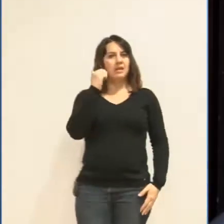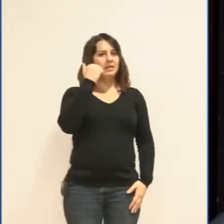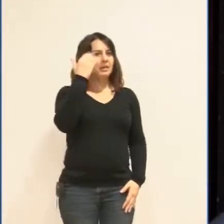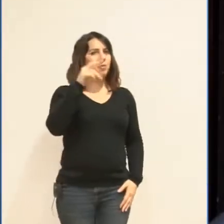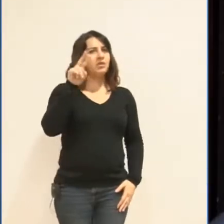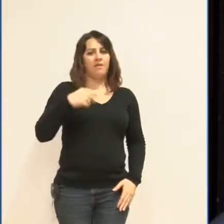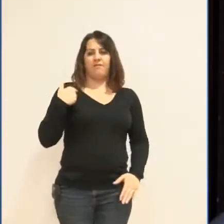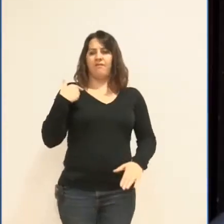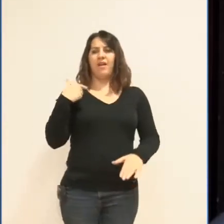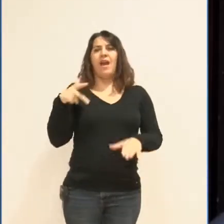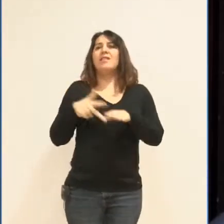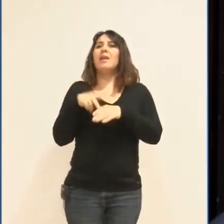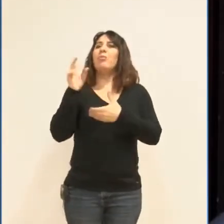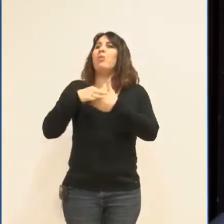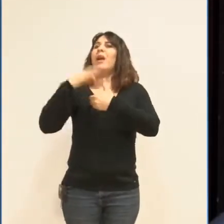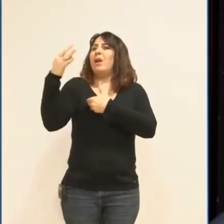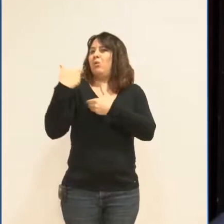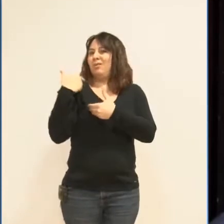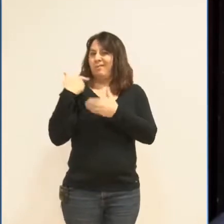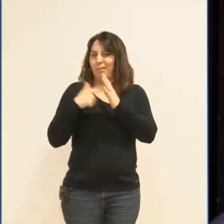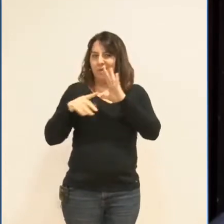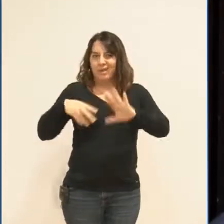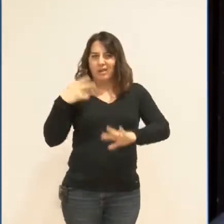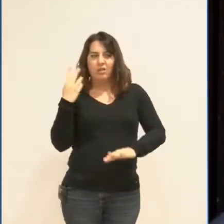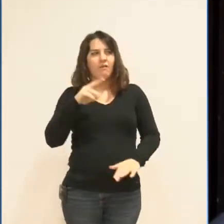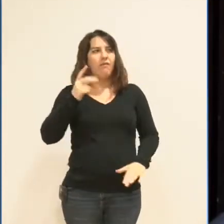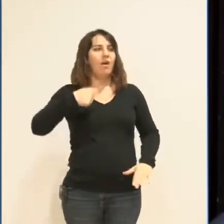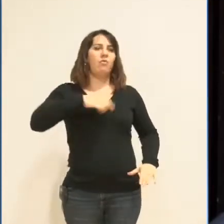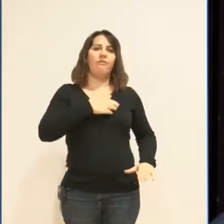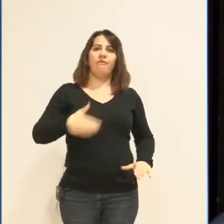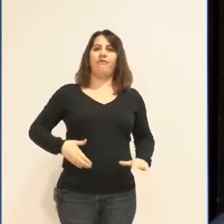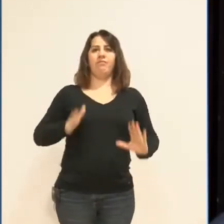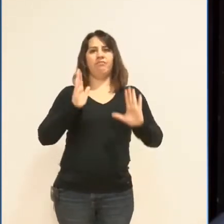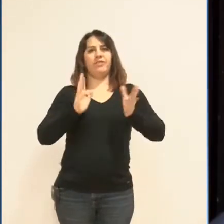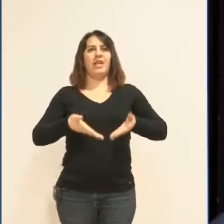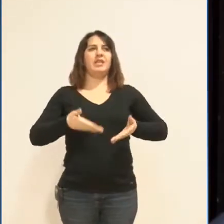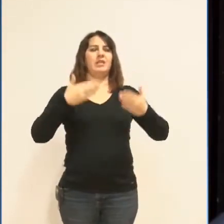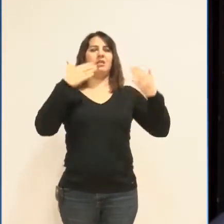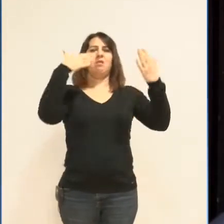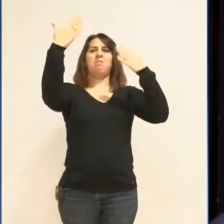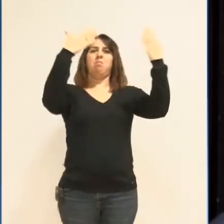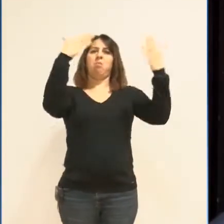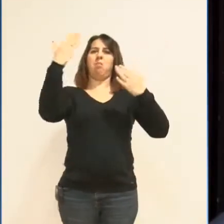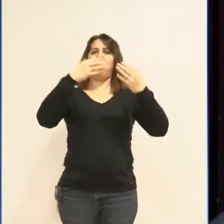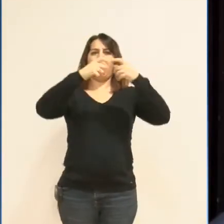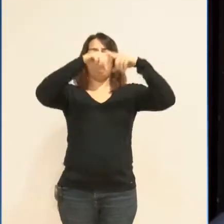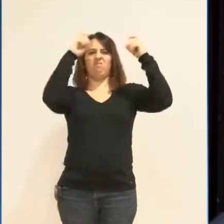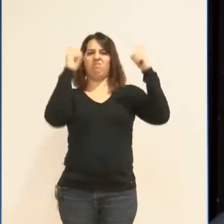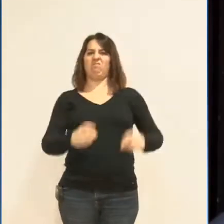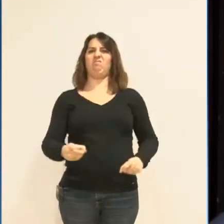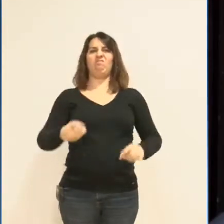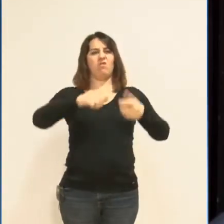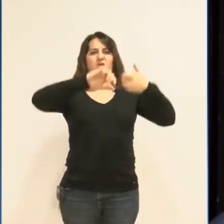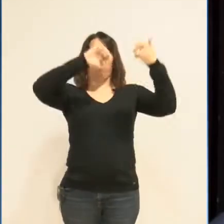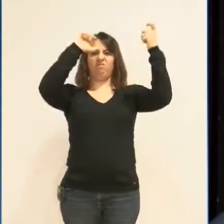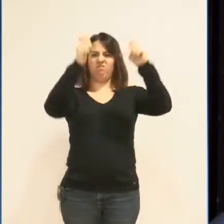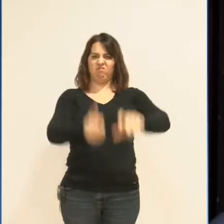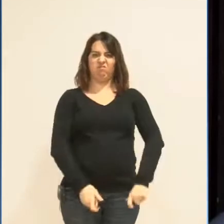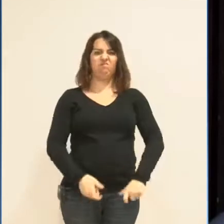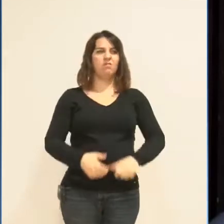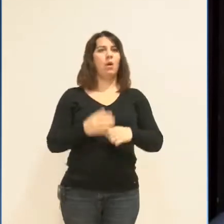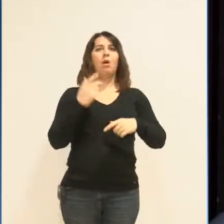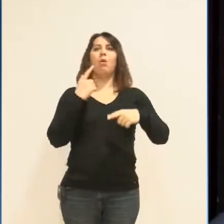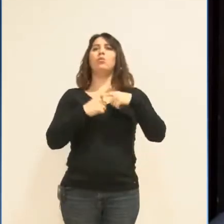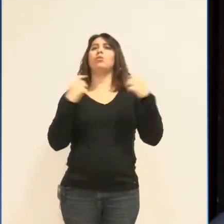mandat de la ville de Grenoble, qui a voulu supprimer les panneaux déco et leur mobilier urbain afférent. Les messages parlaient même à l'époque